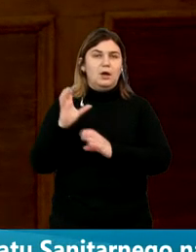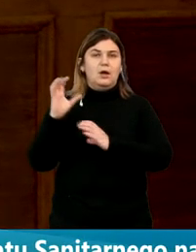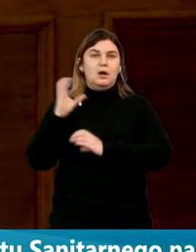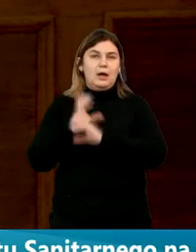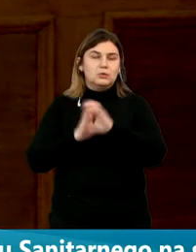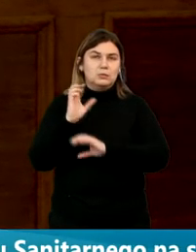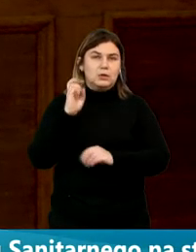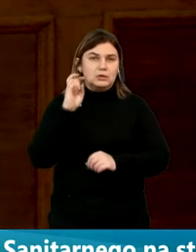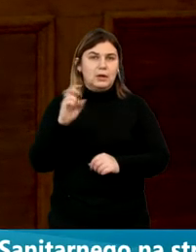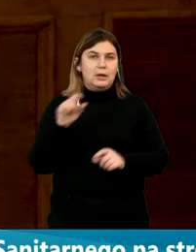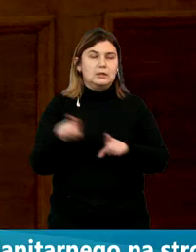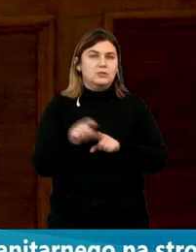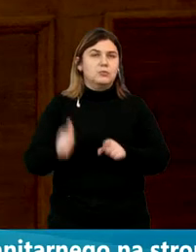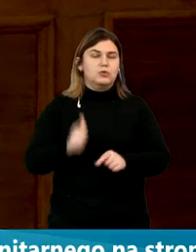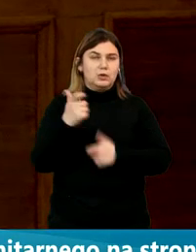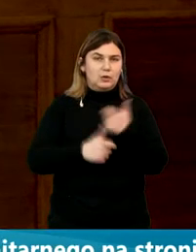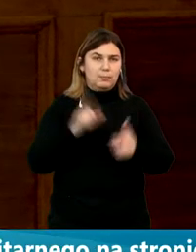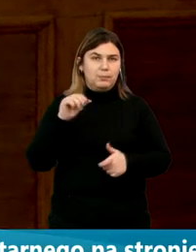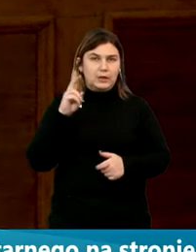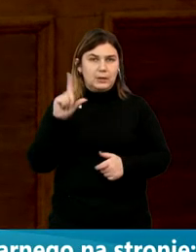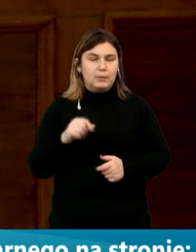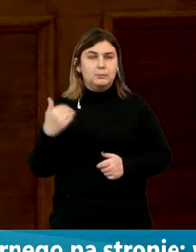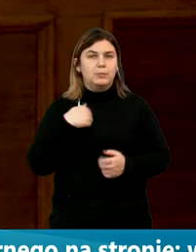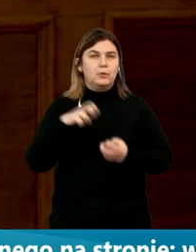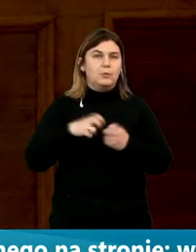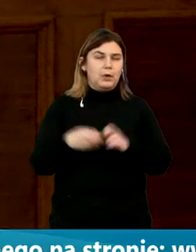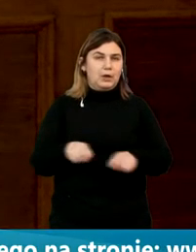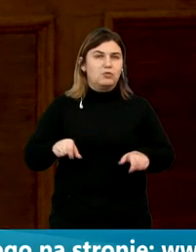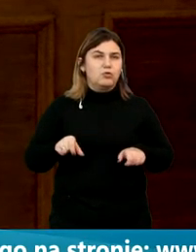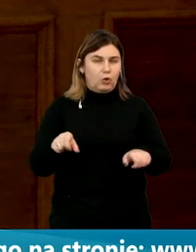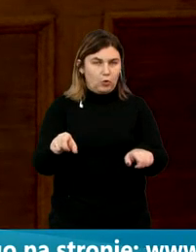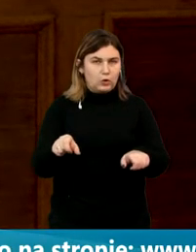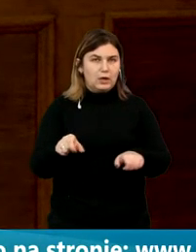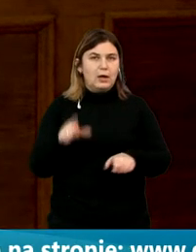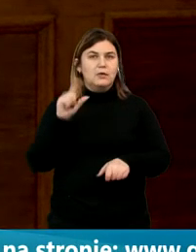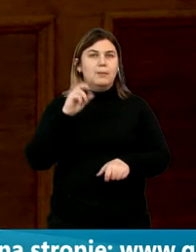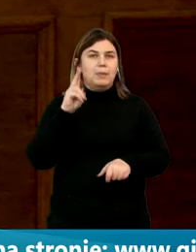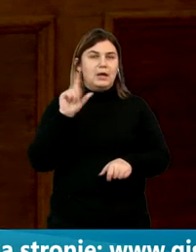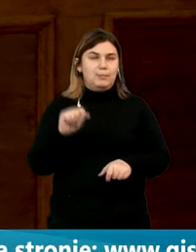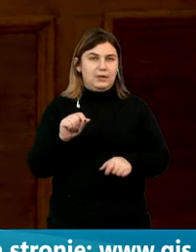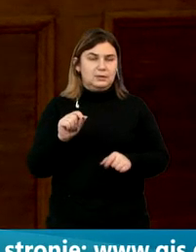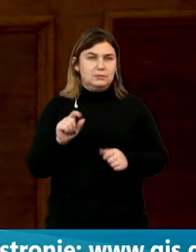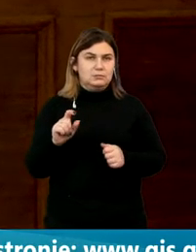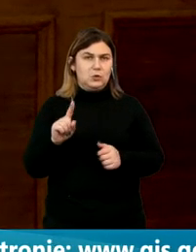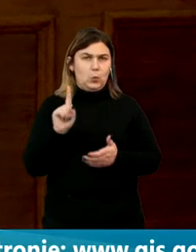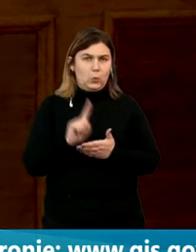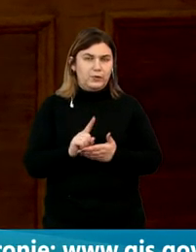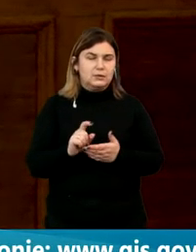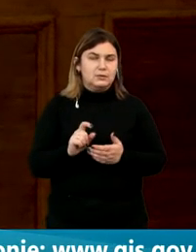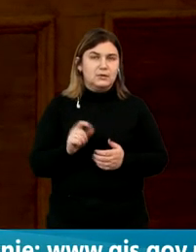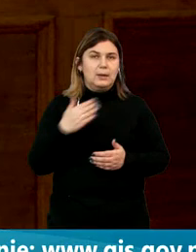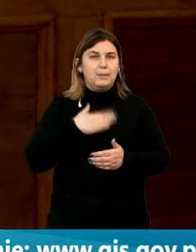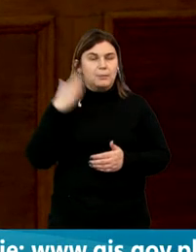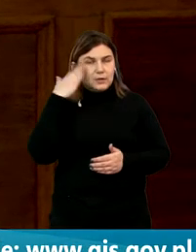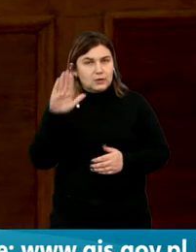przystanki robi też PKP. Jest tam i było trochę kłopotów z torowiskami, ale mam nadzieję, że PKP to przezwycięży, więc mam nadzieję,